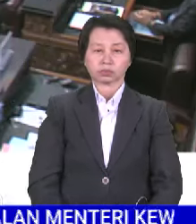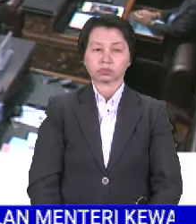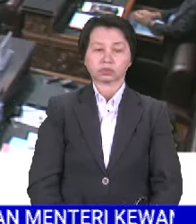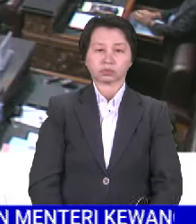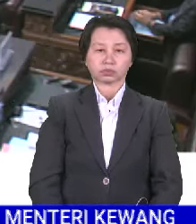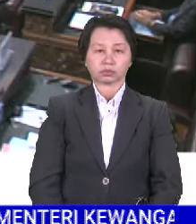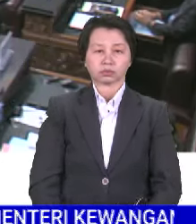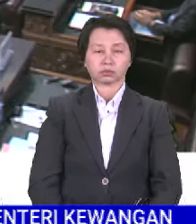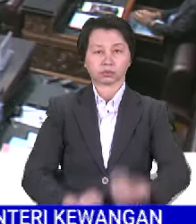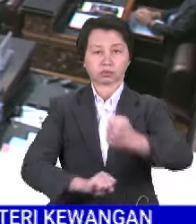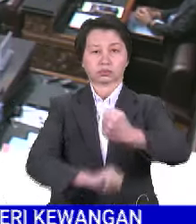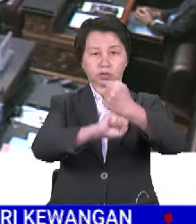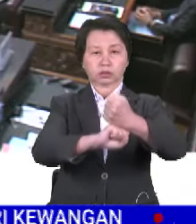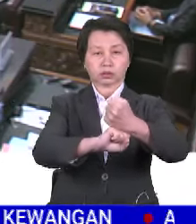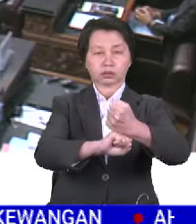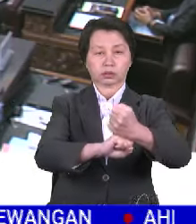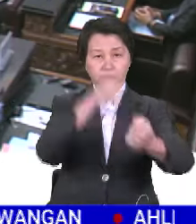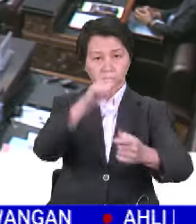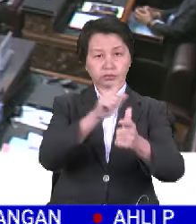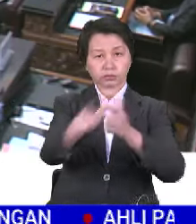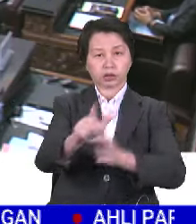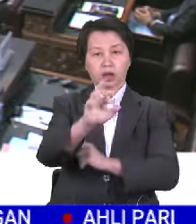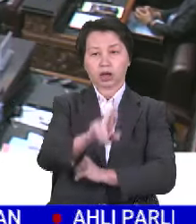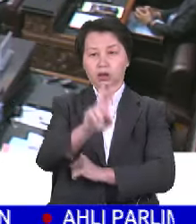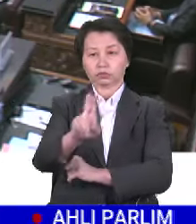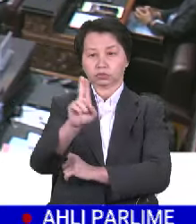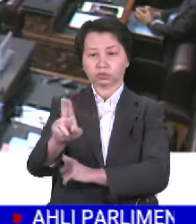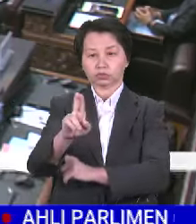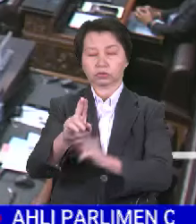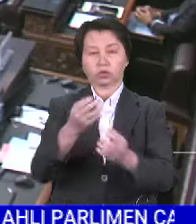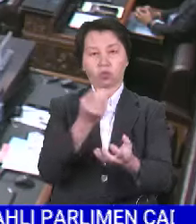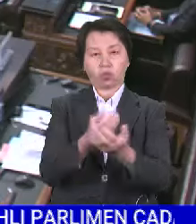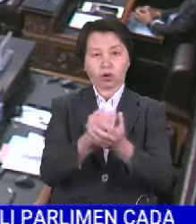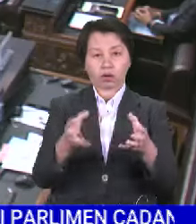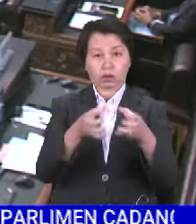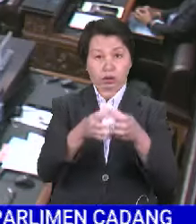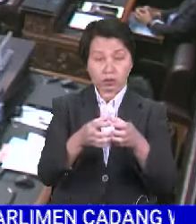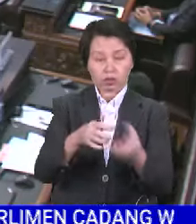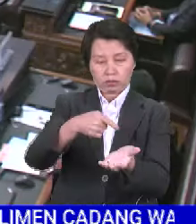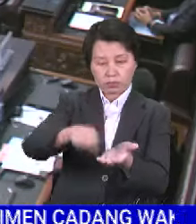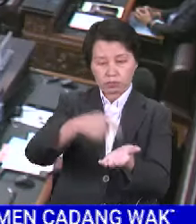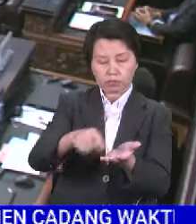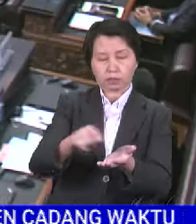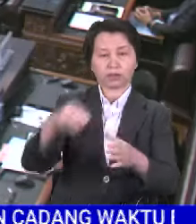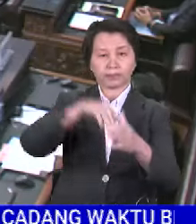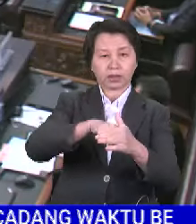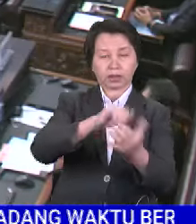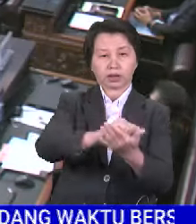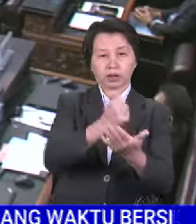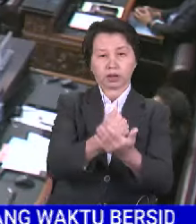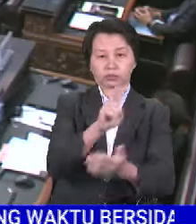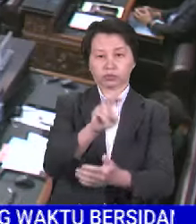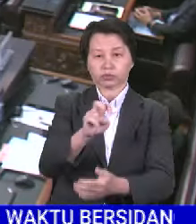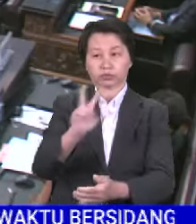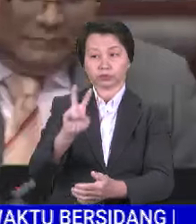hadapan sokongan majoriti bagi meluluskan R kumulan disatukan kurungan perbelanjaan masuk akaun 2022